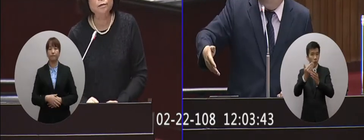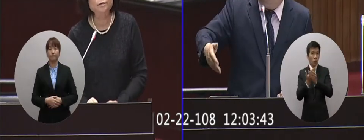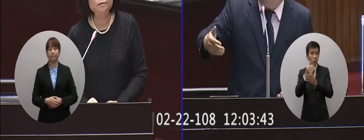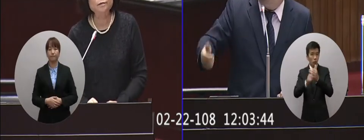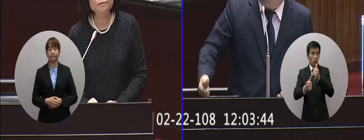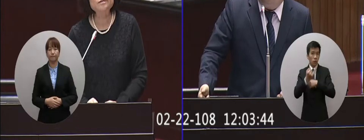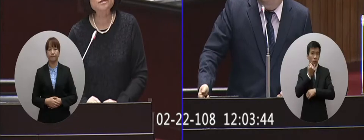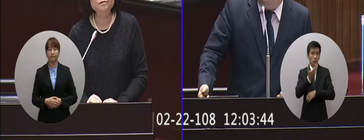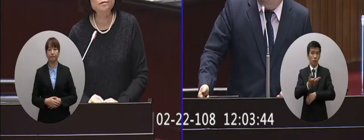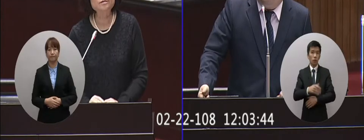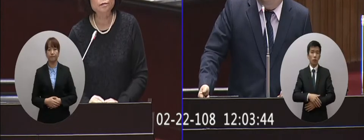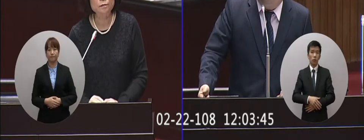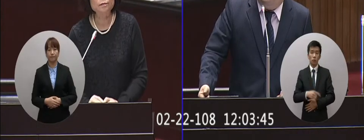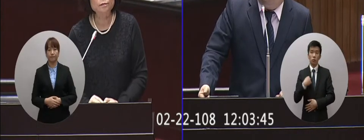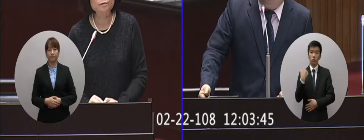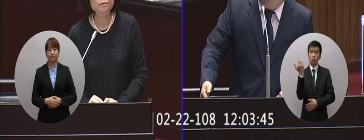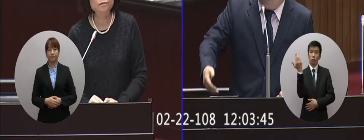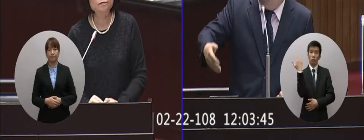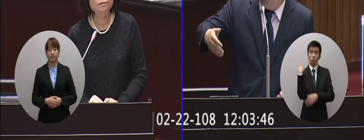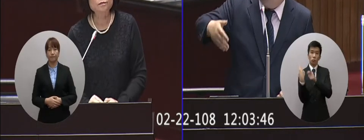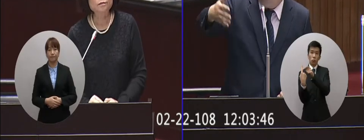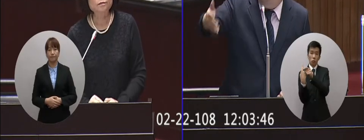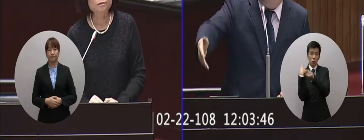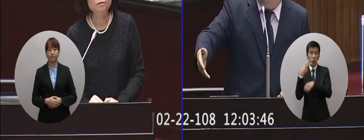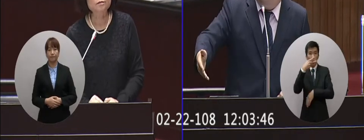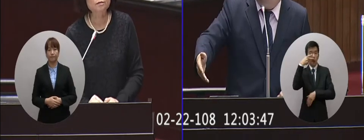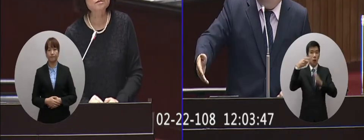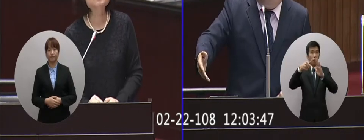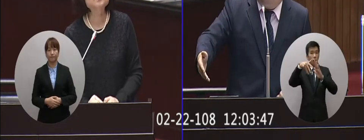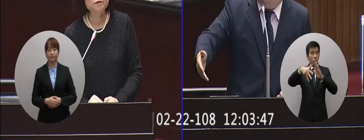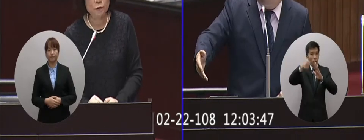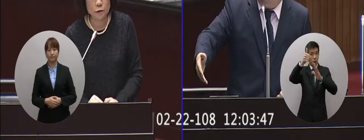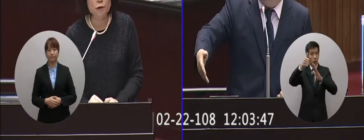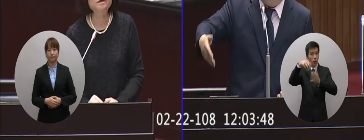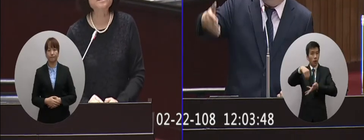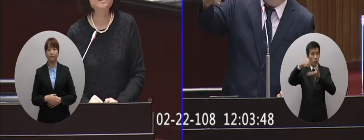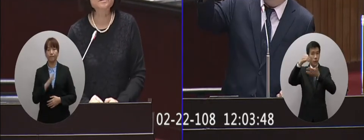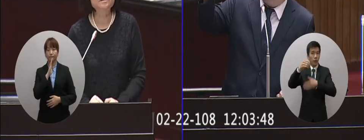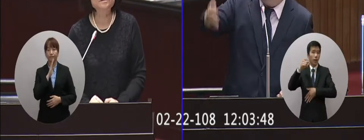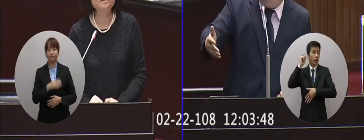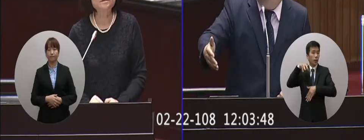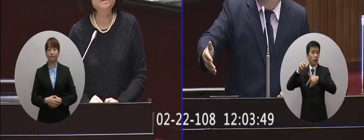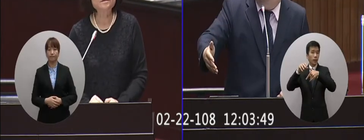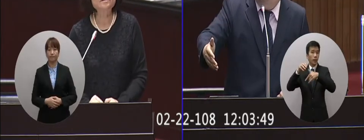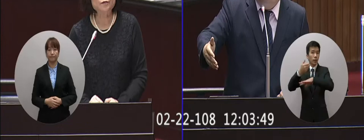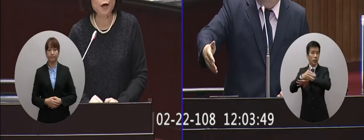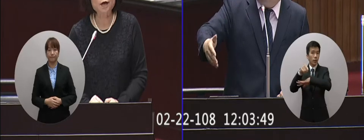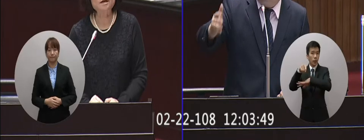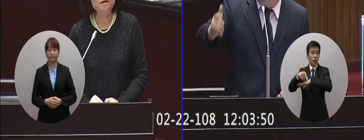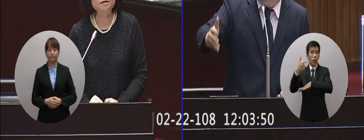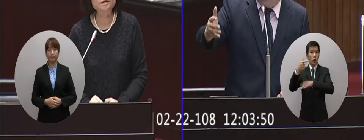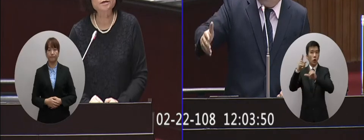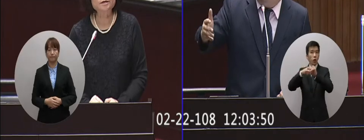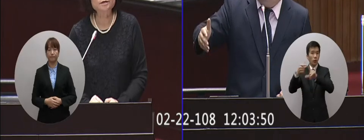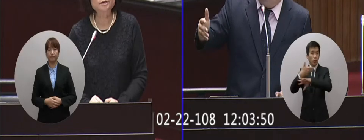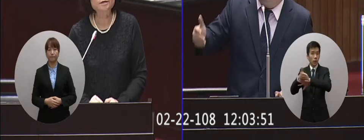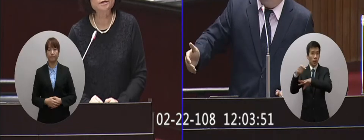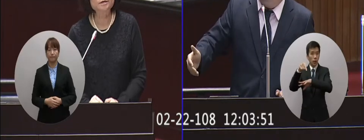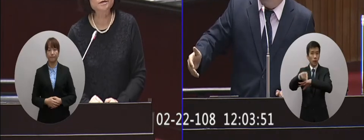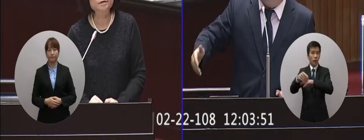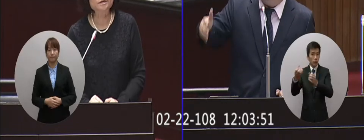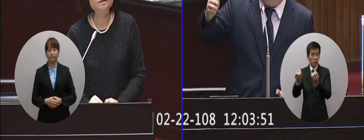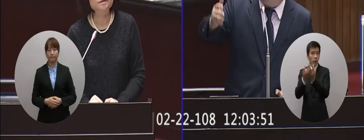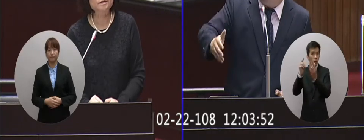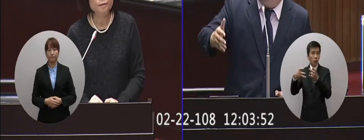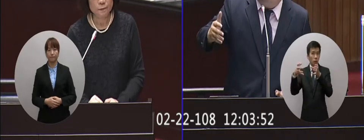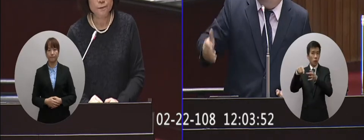就是说，我上个会期跟赖院长在讲的时候，我举了嘉义县六角乡，那我说的极限部落，那第一个会发生的极